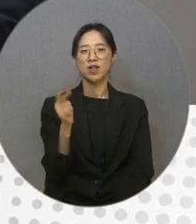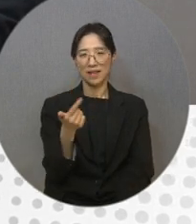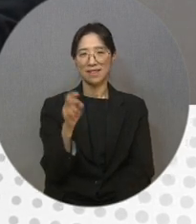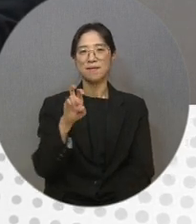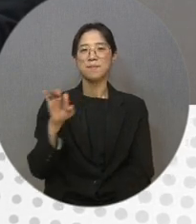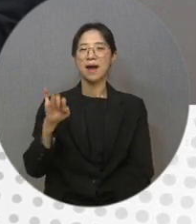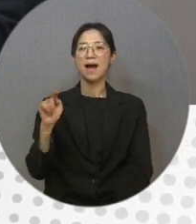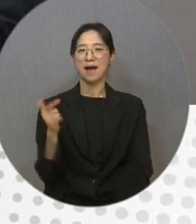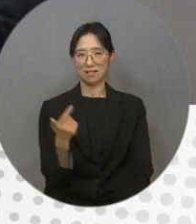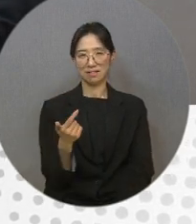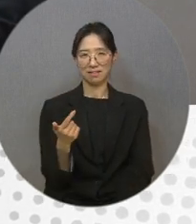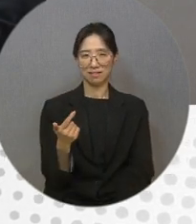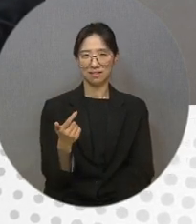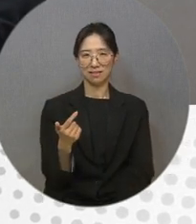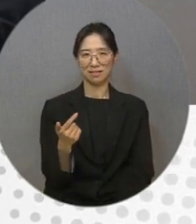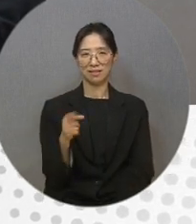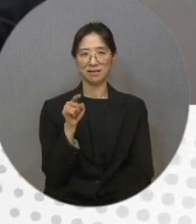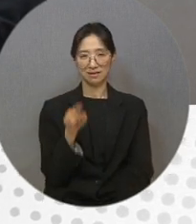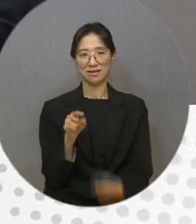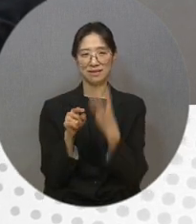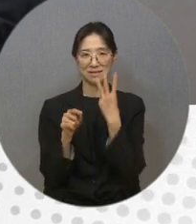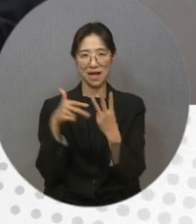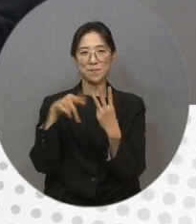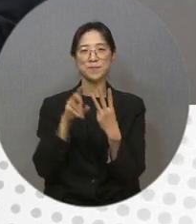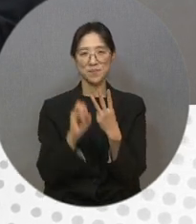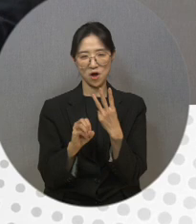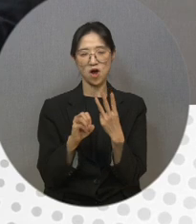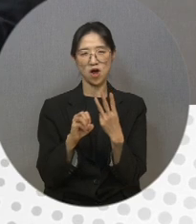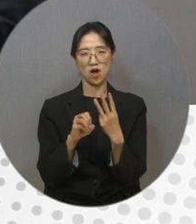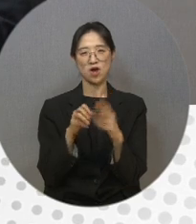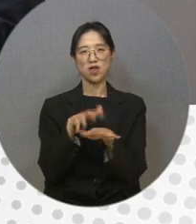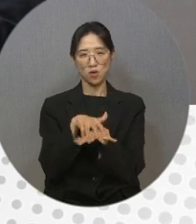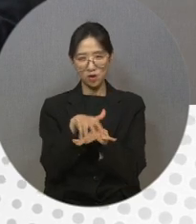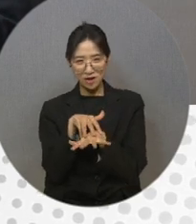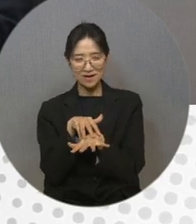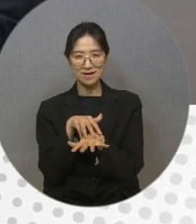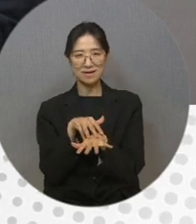마한입니다. 그래서 이 삼경 체제로 해서